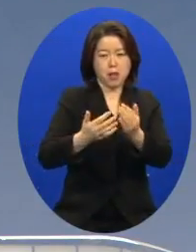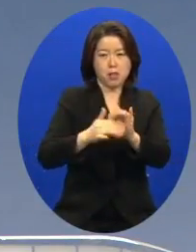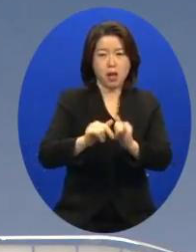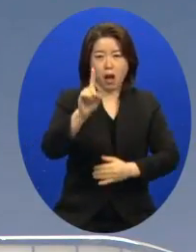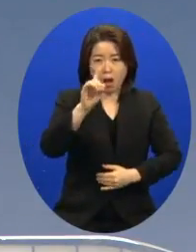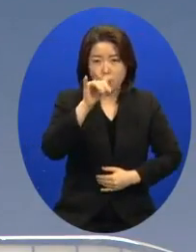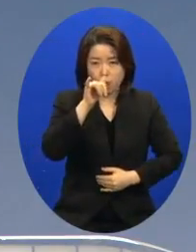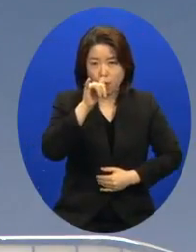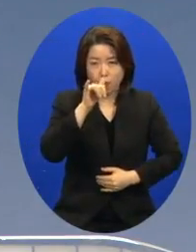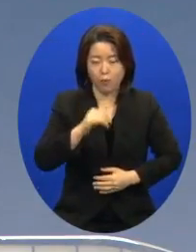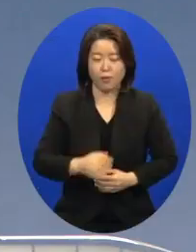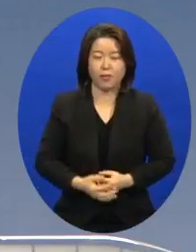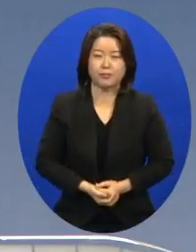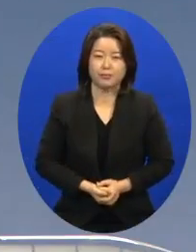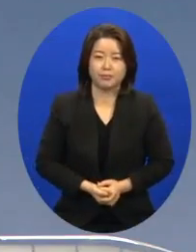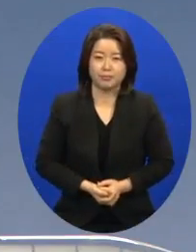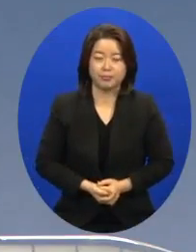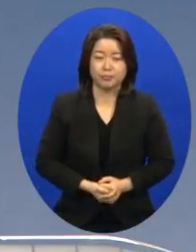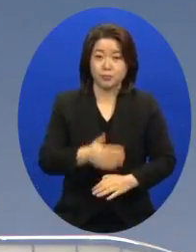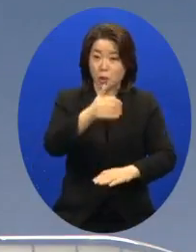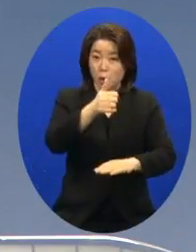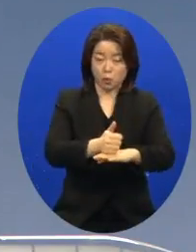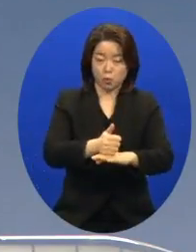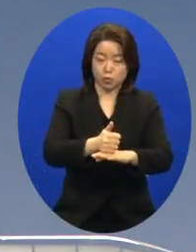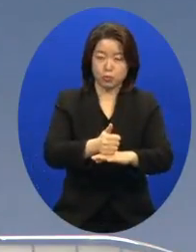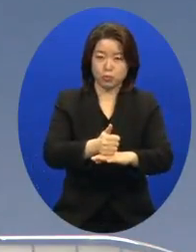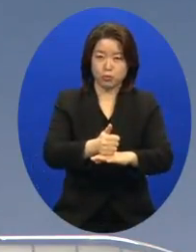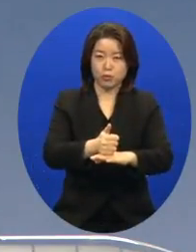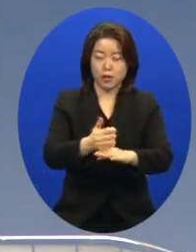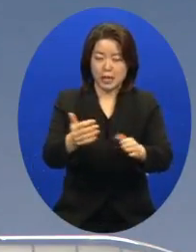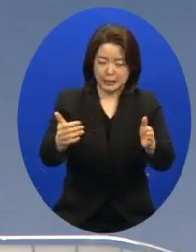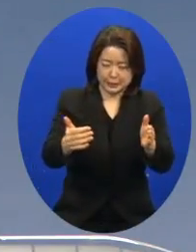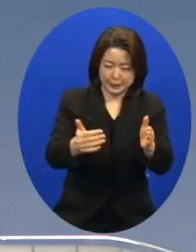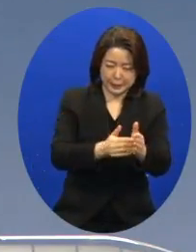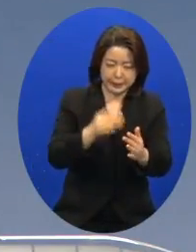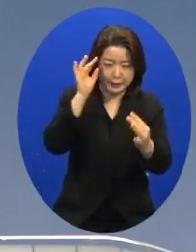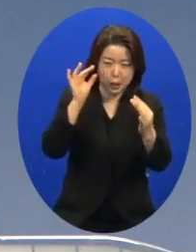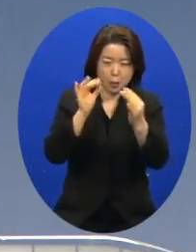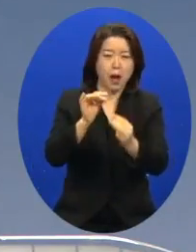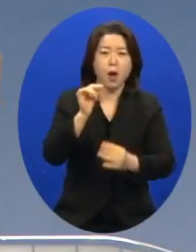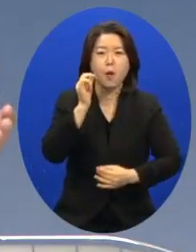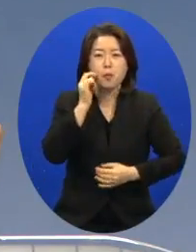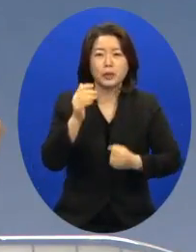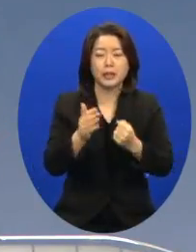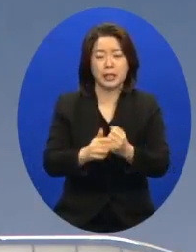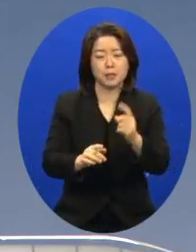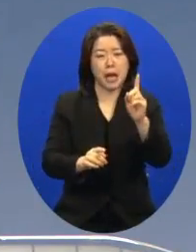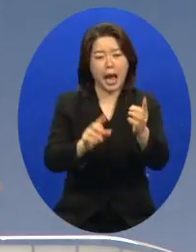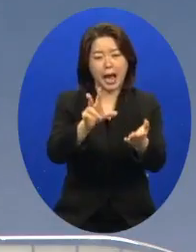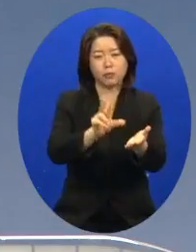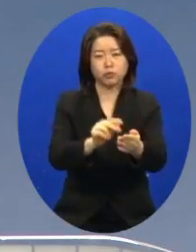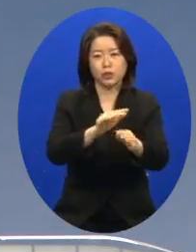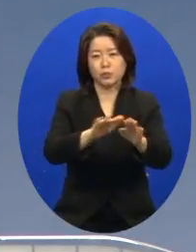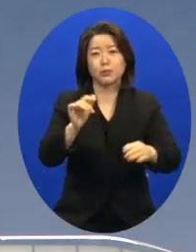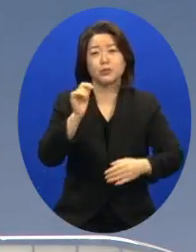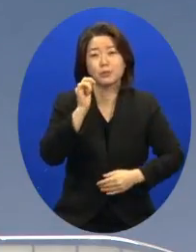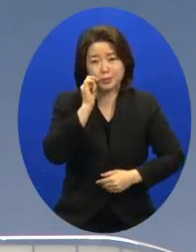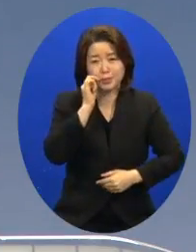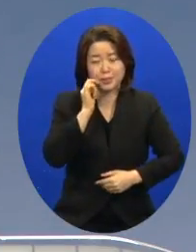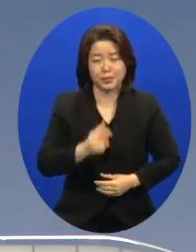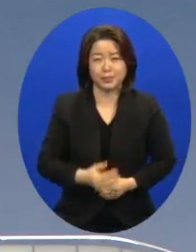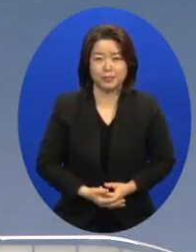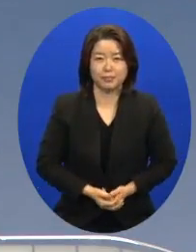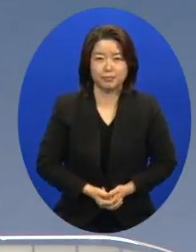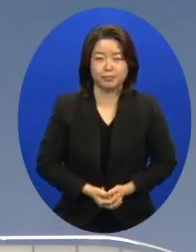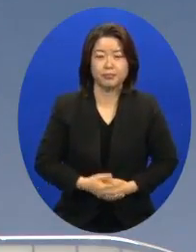있었습니다 결국은 끝까지 하나가 안된 바람에 우리는 한 문제도 풀지 를 못했던 겁니다